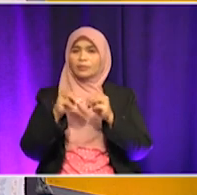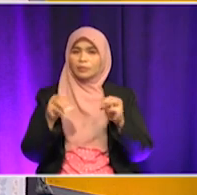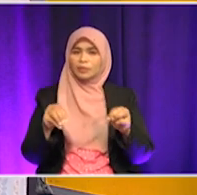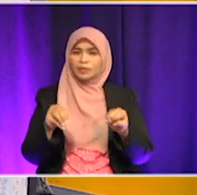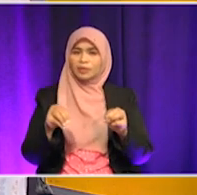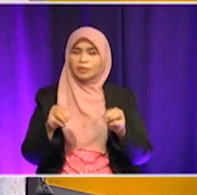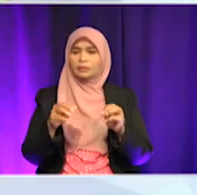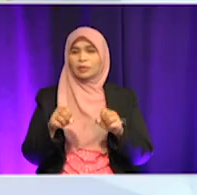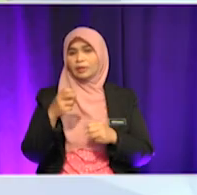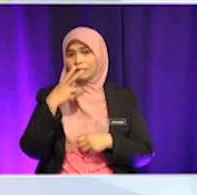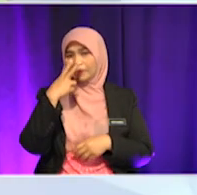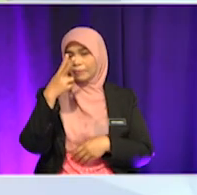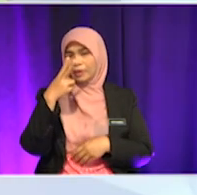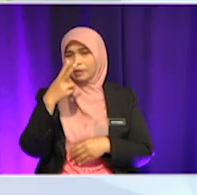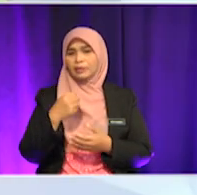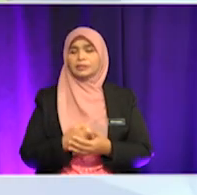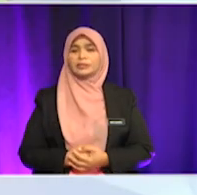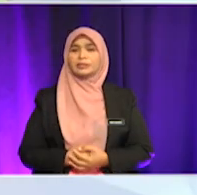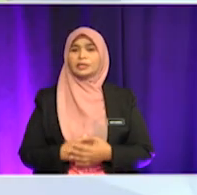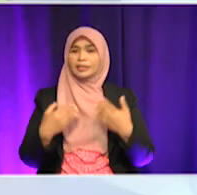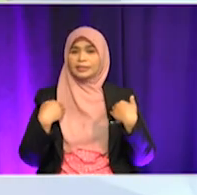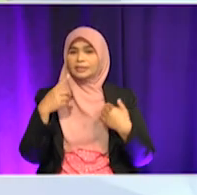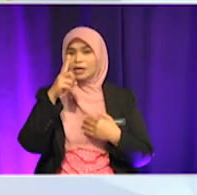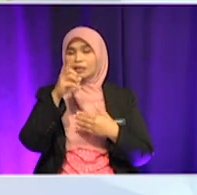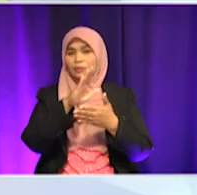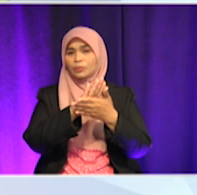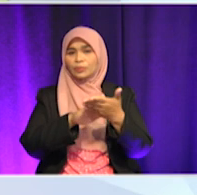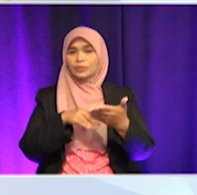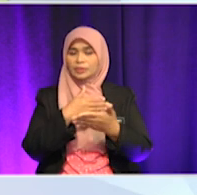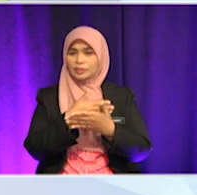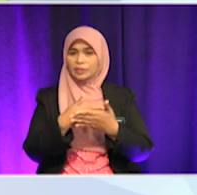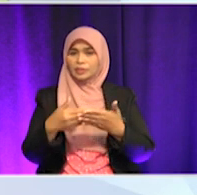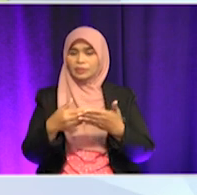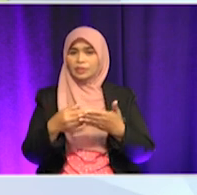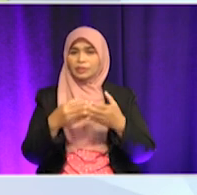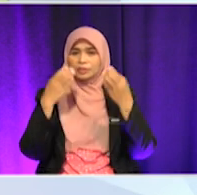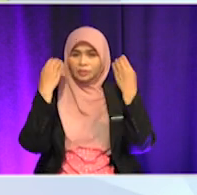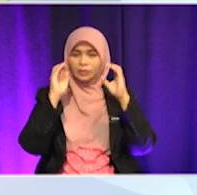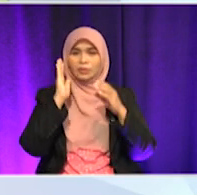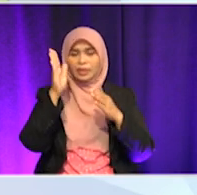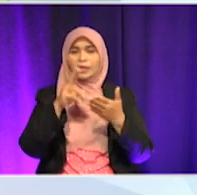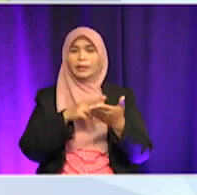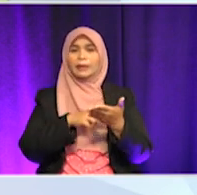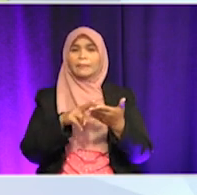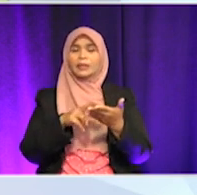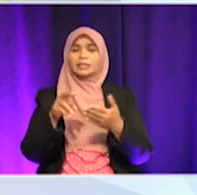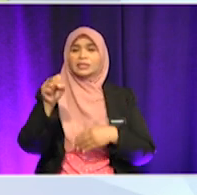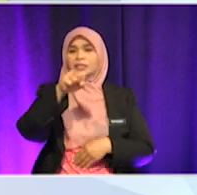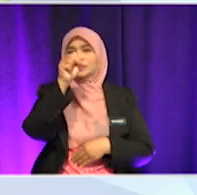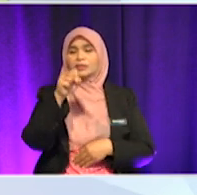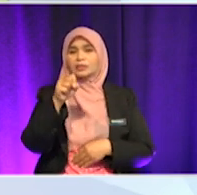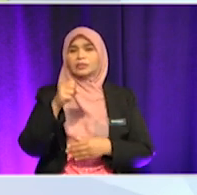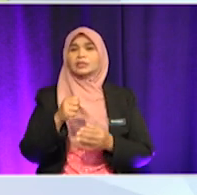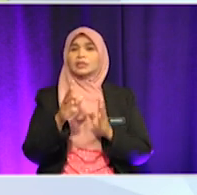TV masing-masing. Okey, kita ada satu jadual dekat situ. Okey, cikgu akan bacakan dia punya soalan. Okey, sebuah kelab kebudayaan